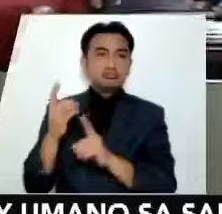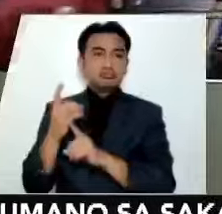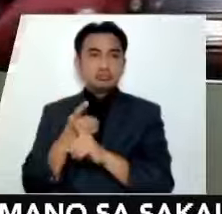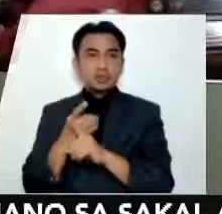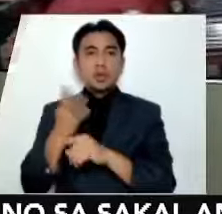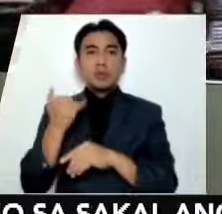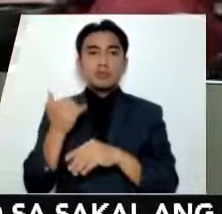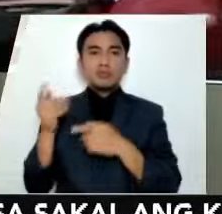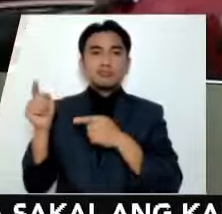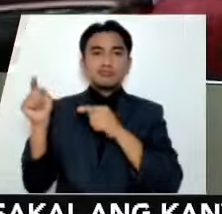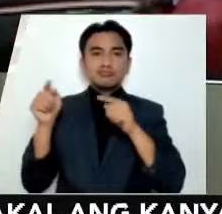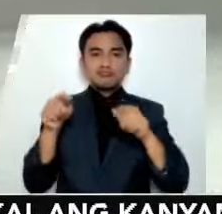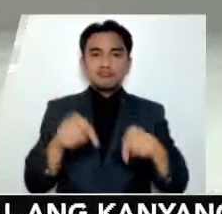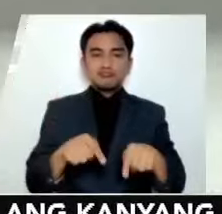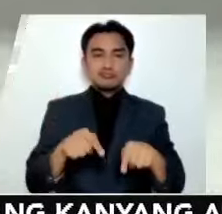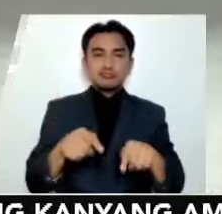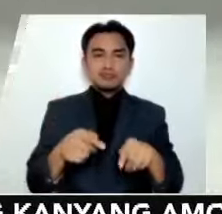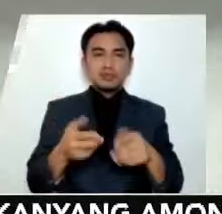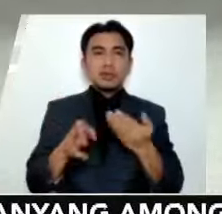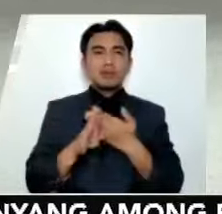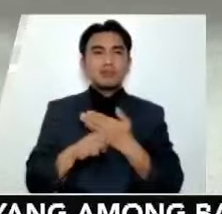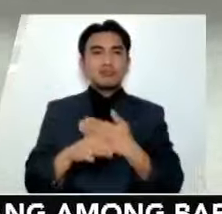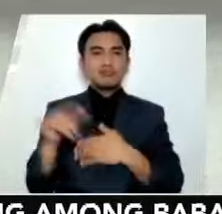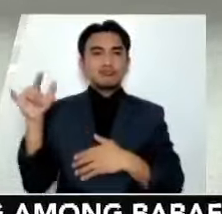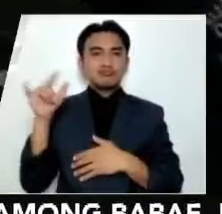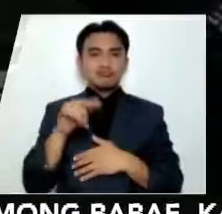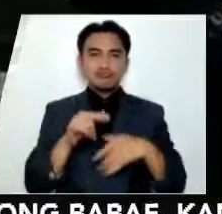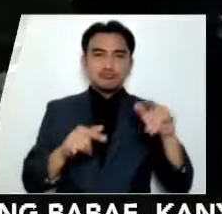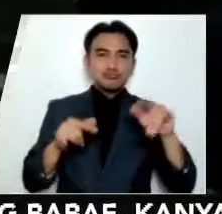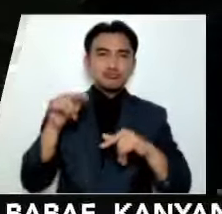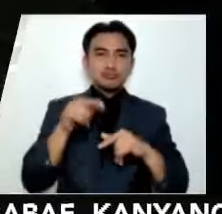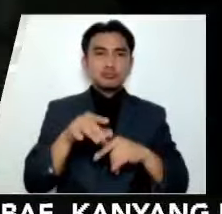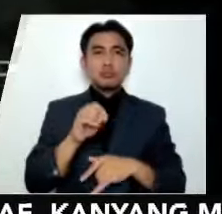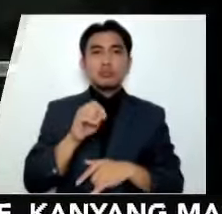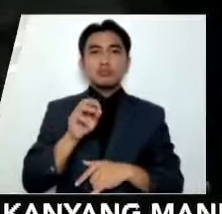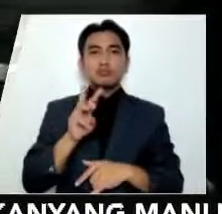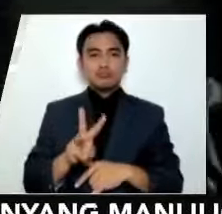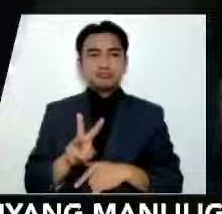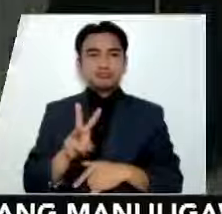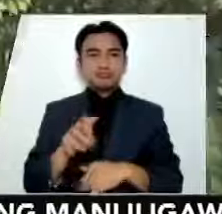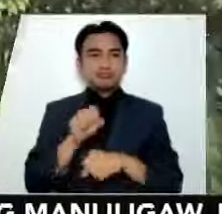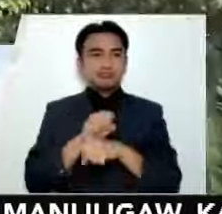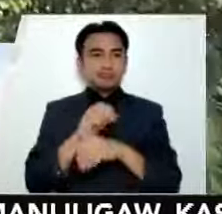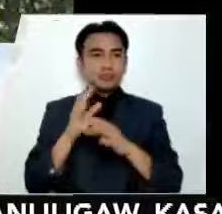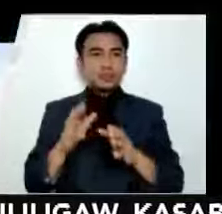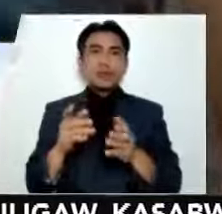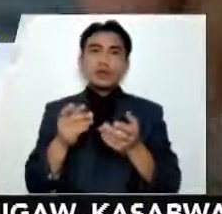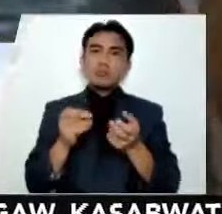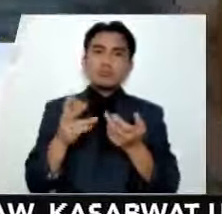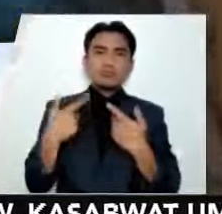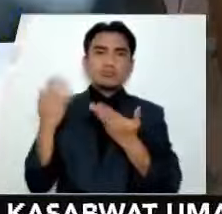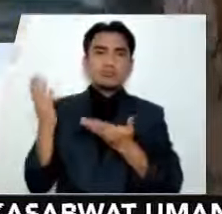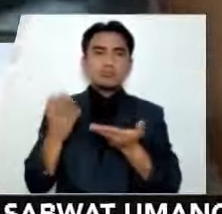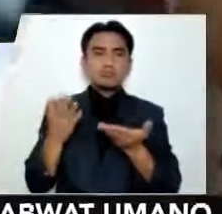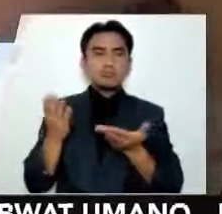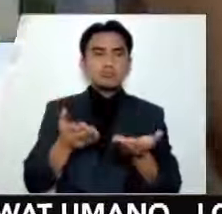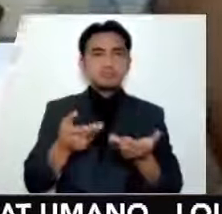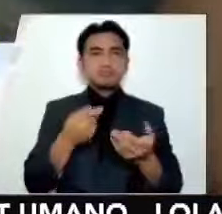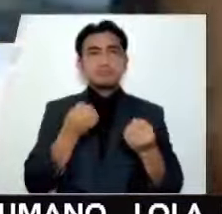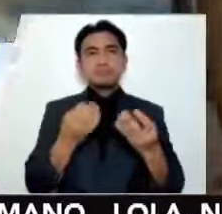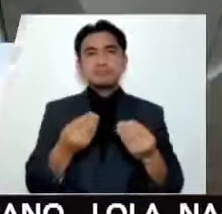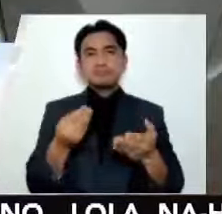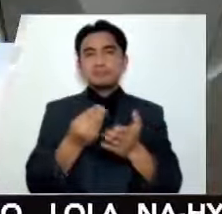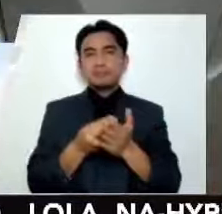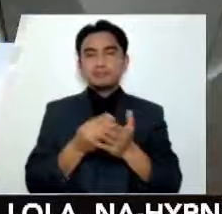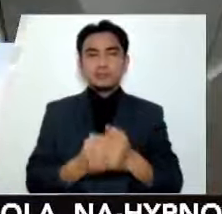ating OFW, nagbabalikan o kaya nagpapadala mas maraming pera. Ang Bangko Sentral ng Pilipinas